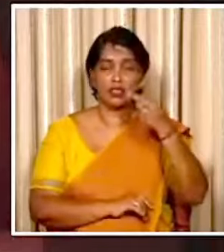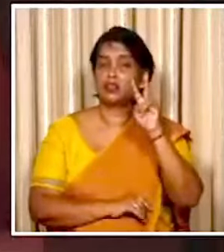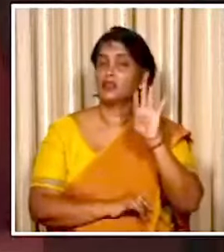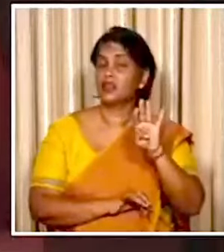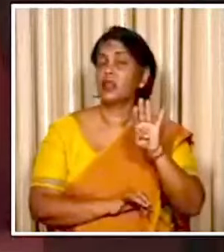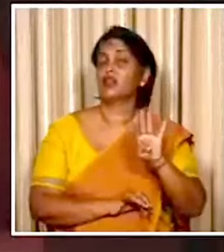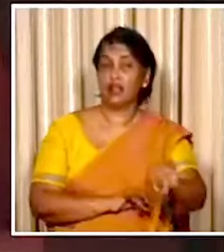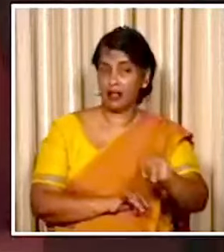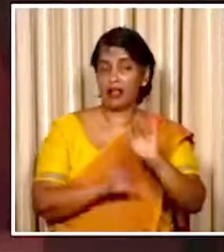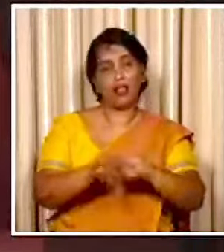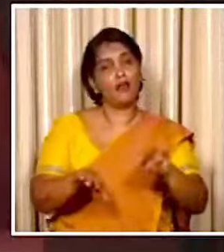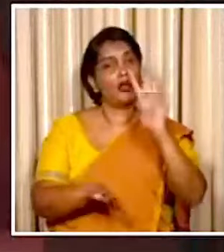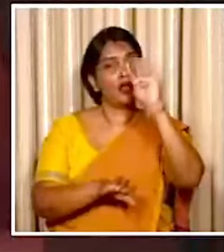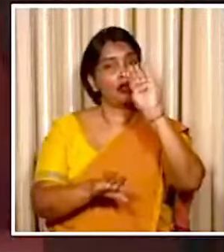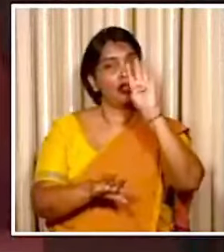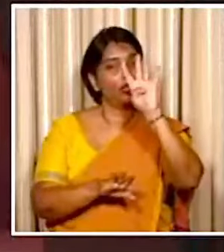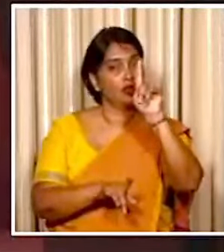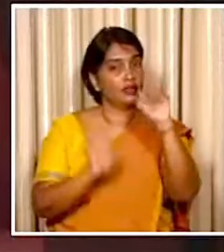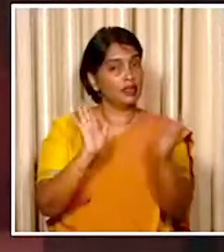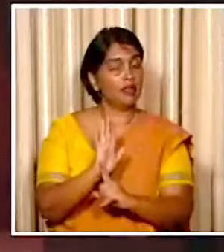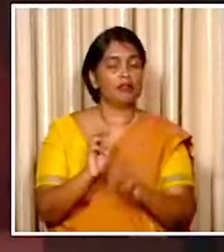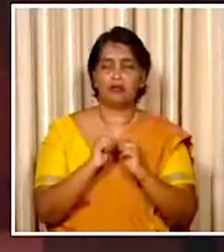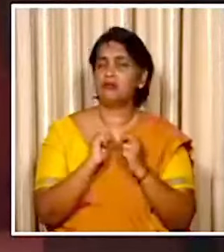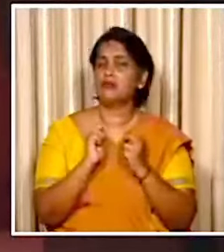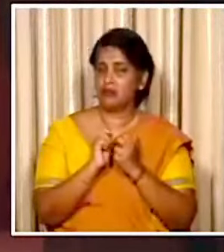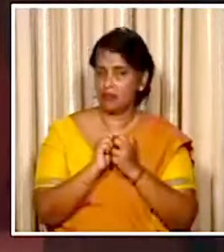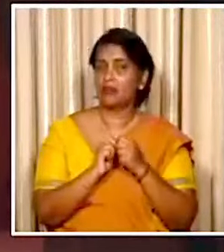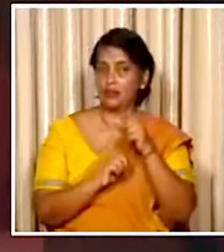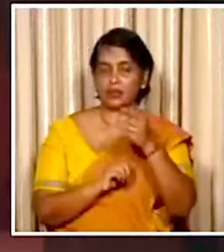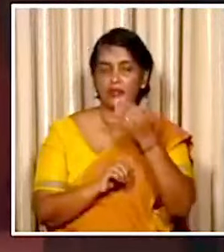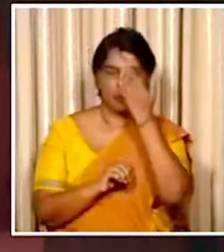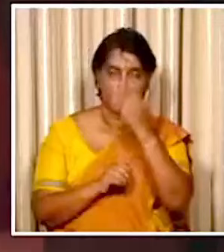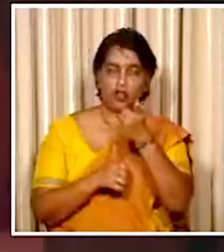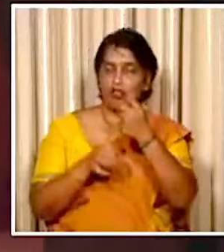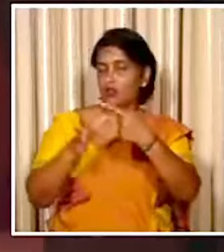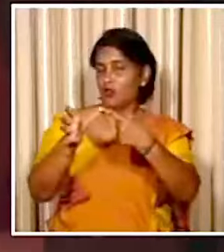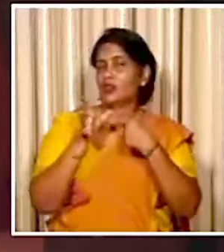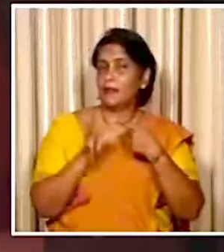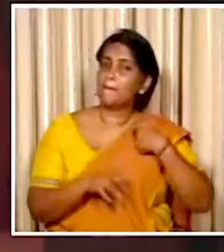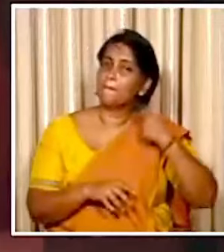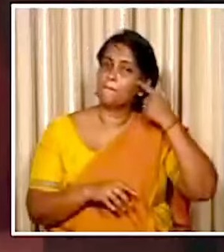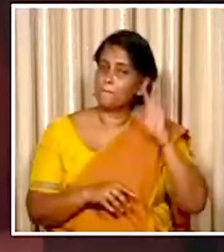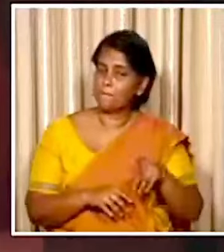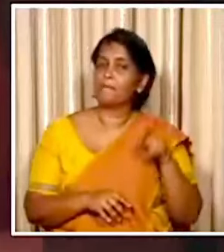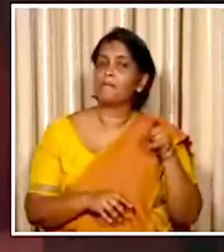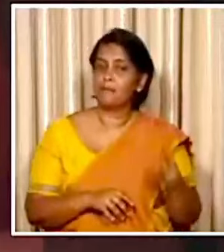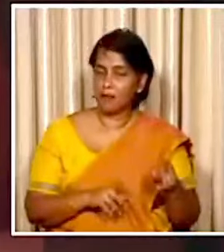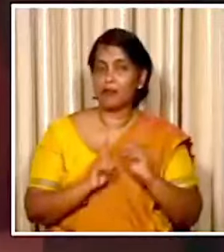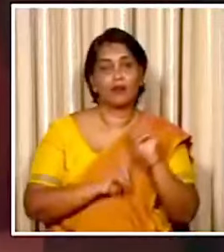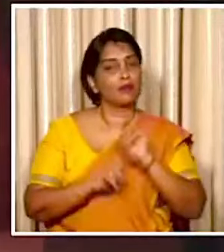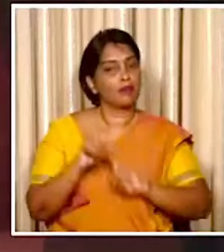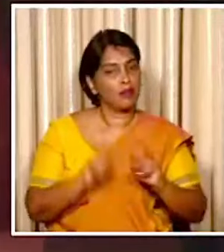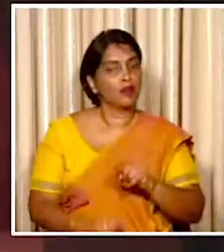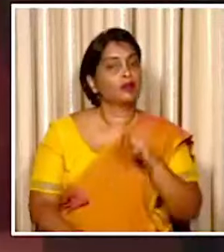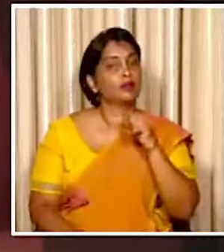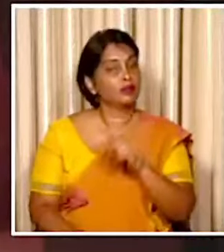දරුවන් 41,00,000කට තමයි හානිය සිද්ධ වෙන්නේ. මම ඔබතුමාගෙන් යහපත් ප්‍රතිචාරයක් බලාපොරොත්තු වෙනවා. මේ සභාවේ